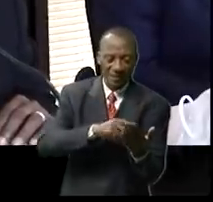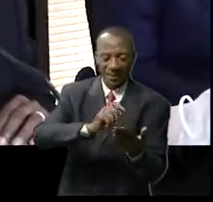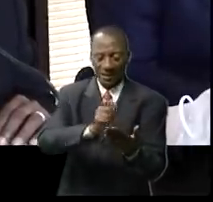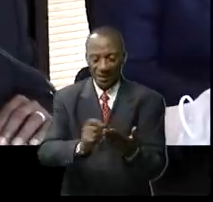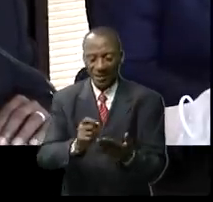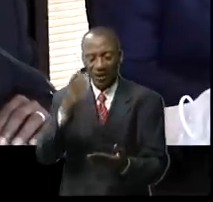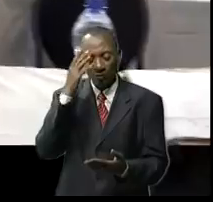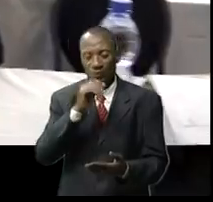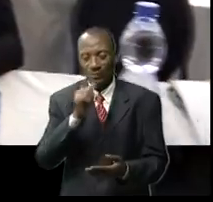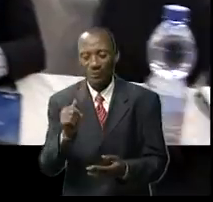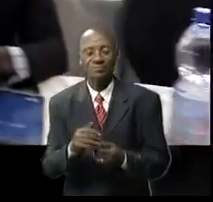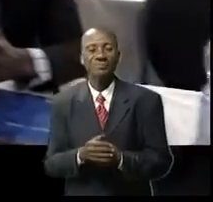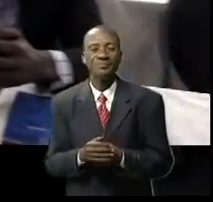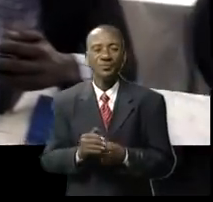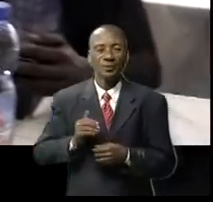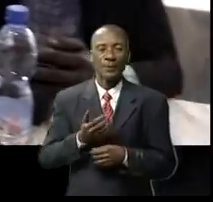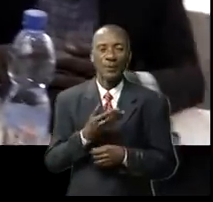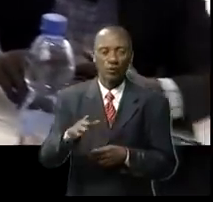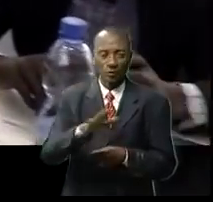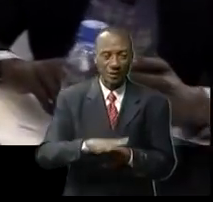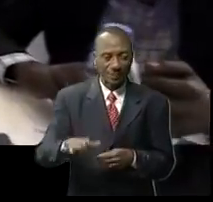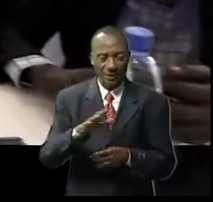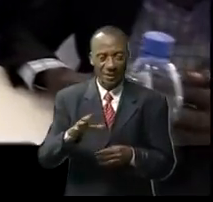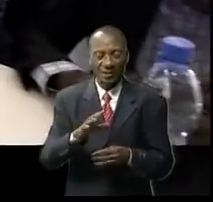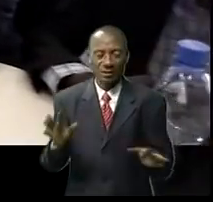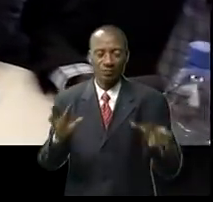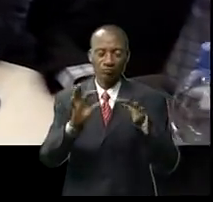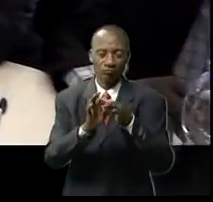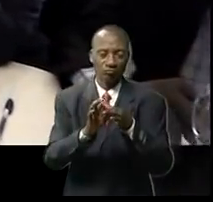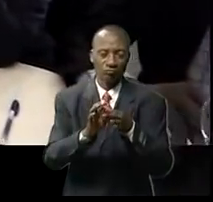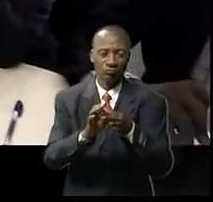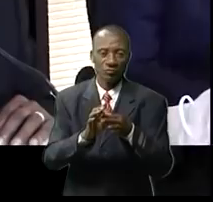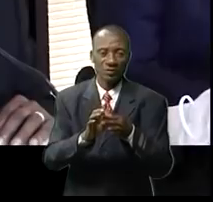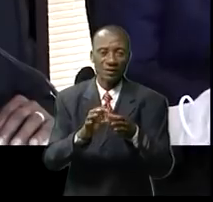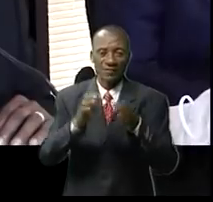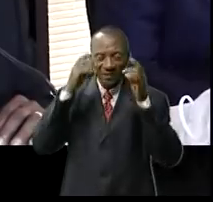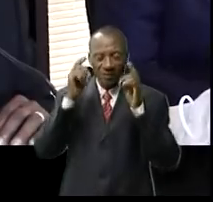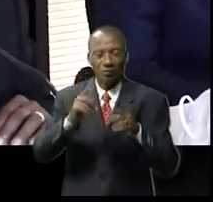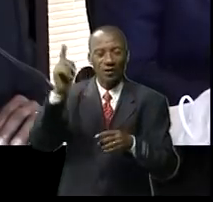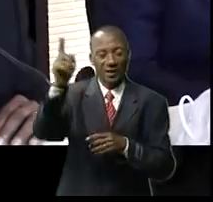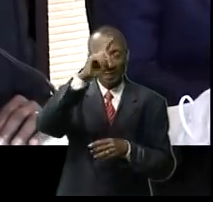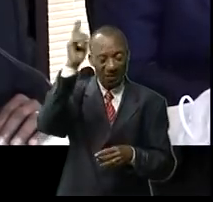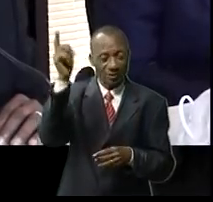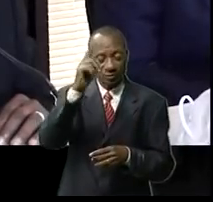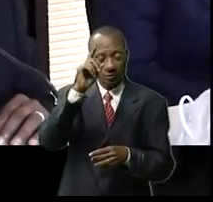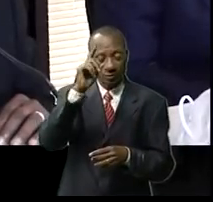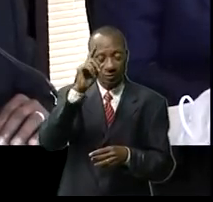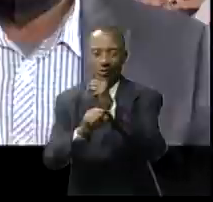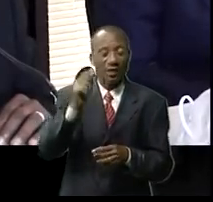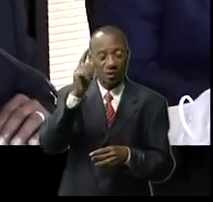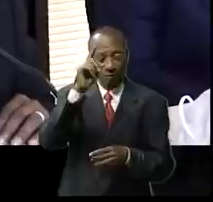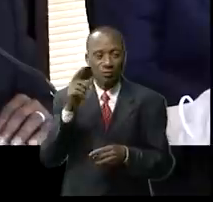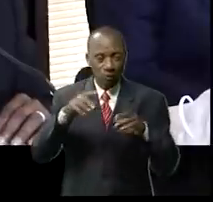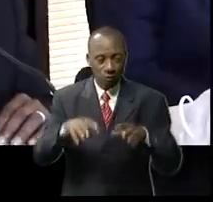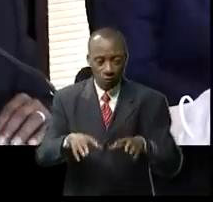pays a réaffirmé ses engagements internationaux à travers la Constitution de la République démocratique du Congo, spécialement en